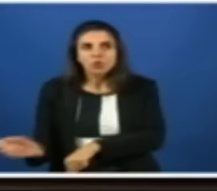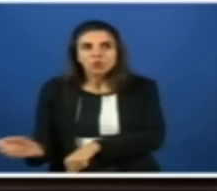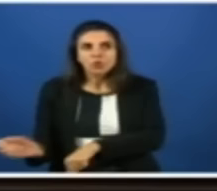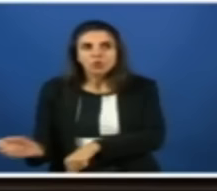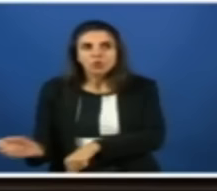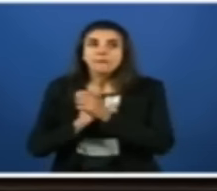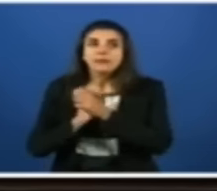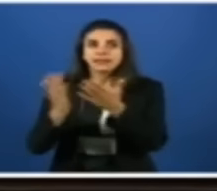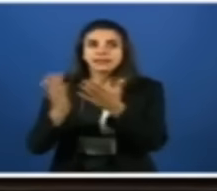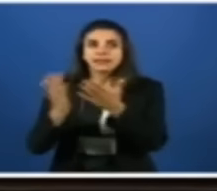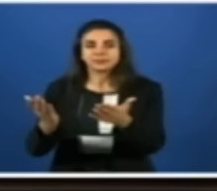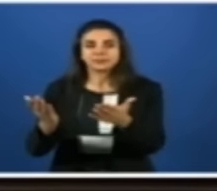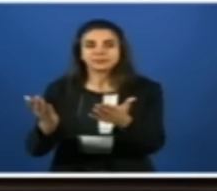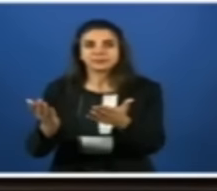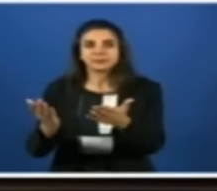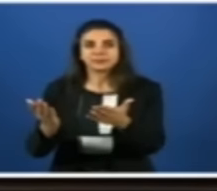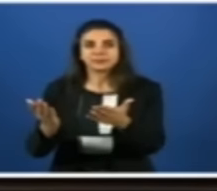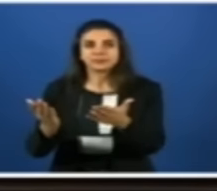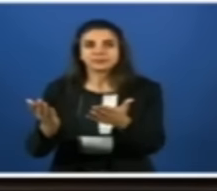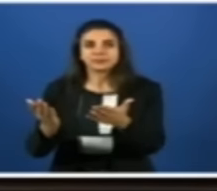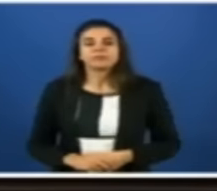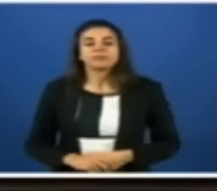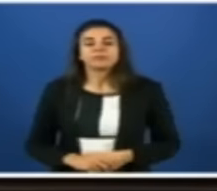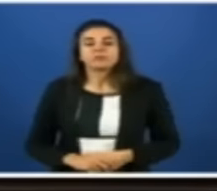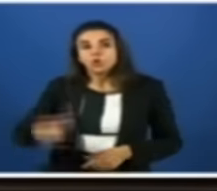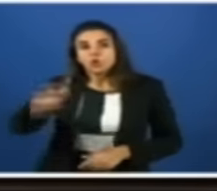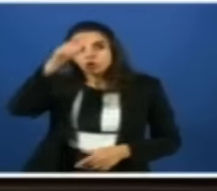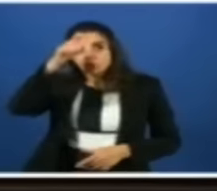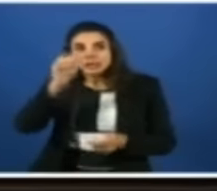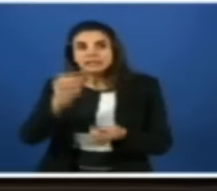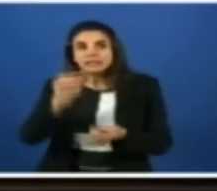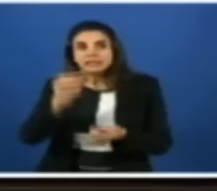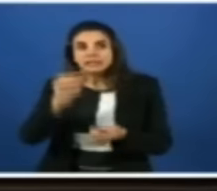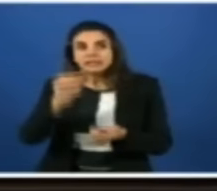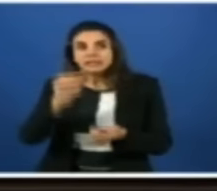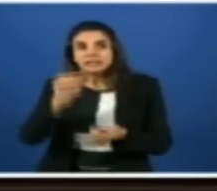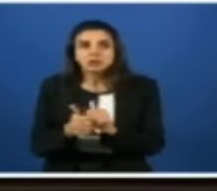Tebrik ediyorum. Tüm sporcularımızın